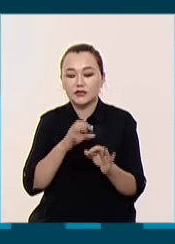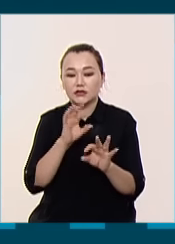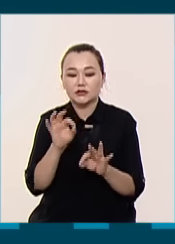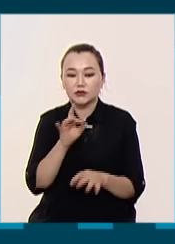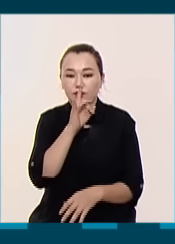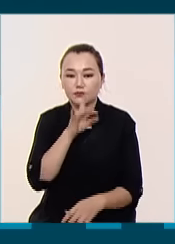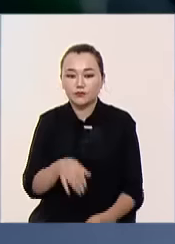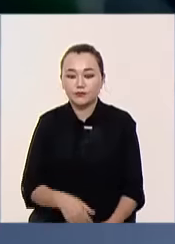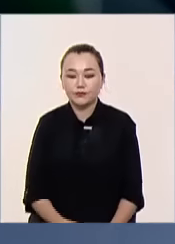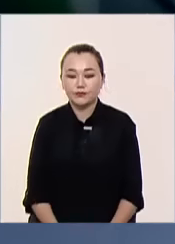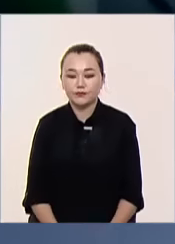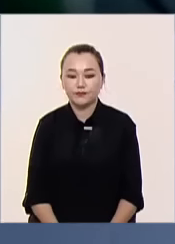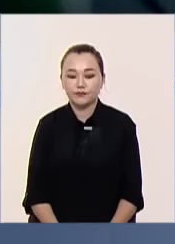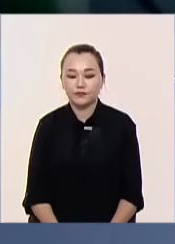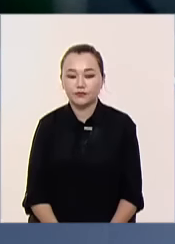разглашается.